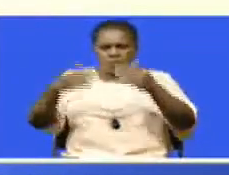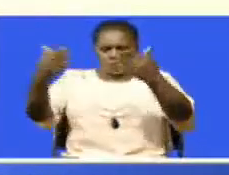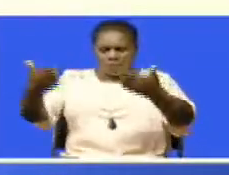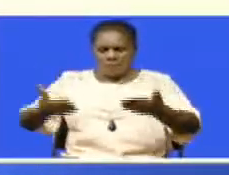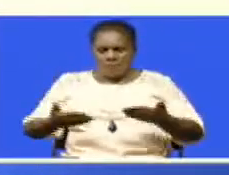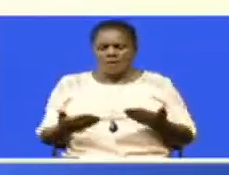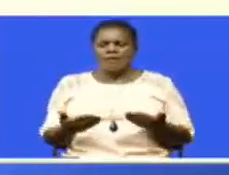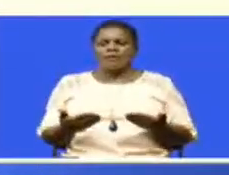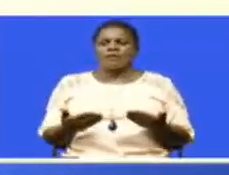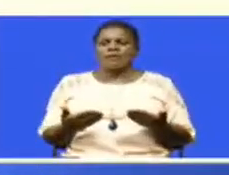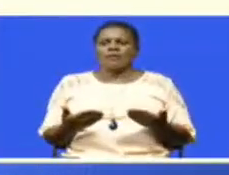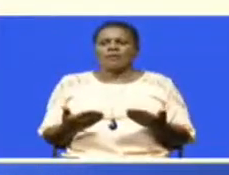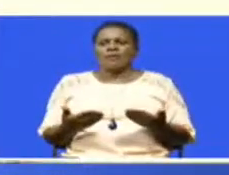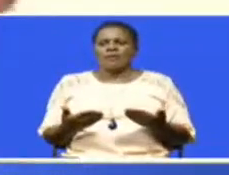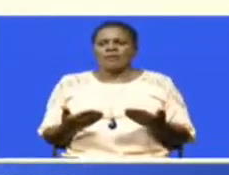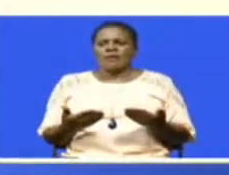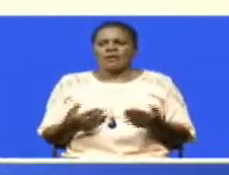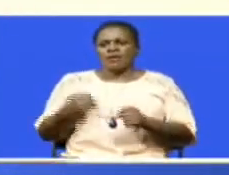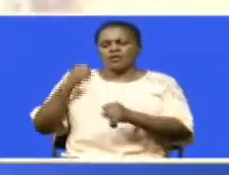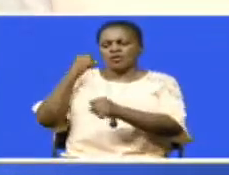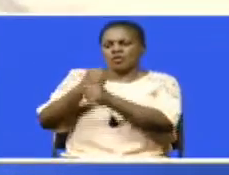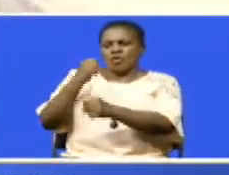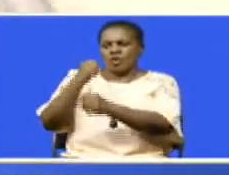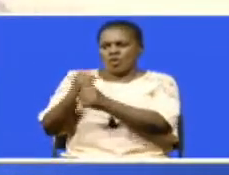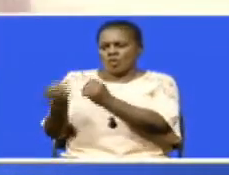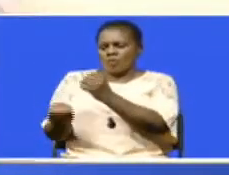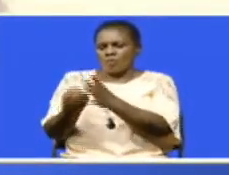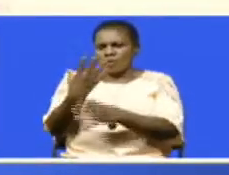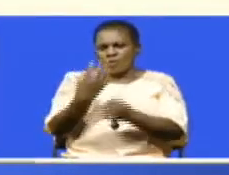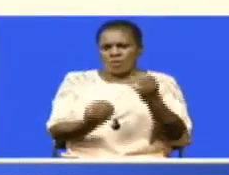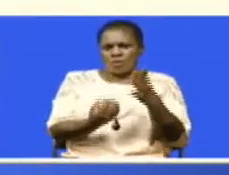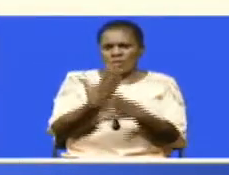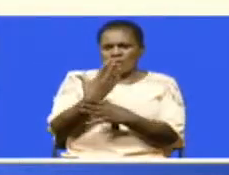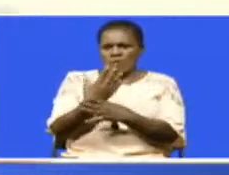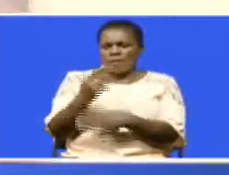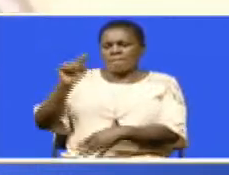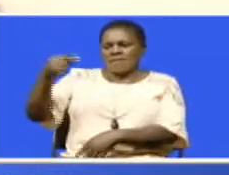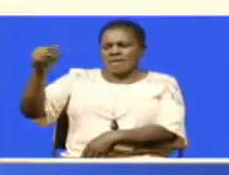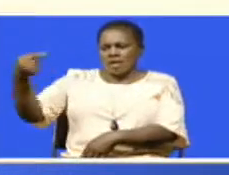Tutaleta ati kazi tutazalisha